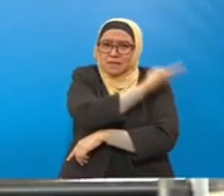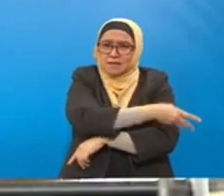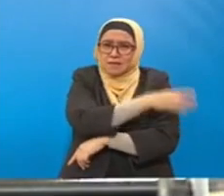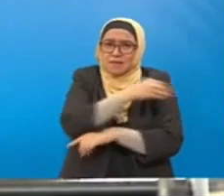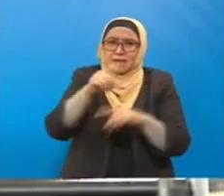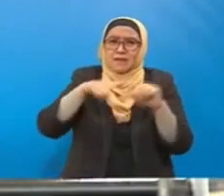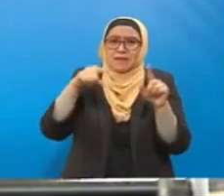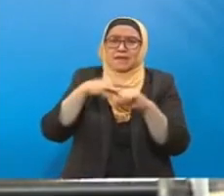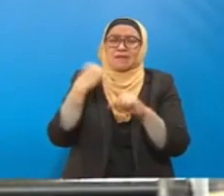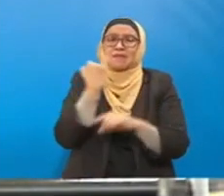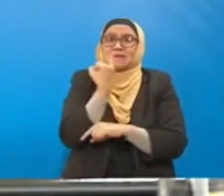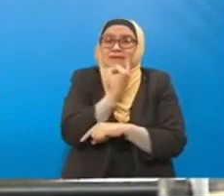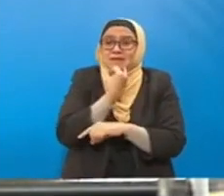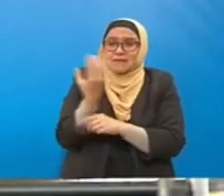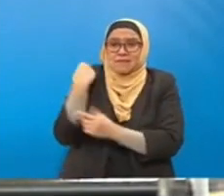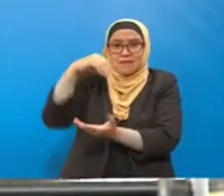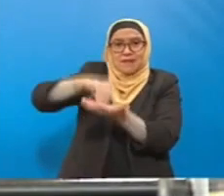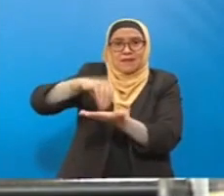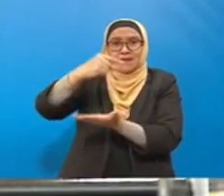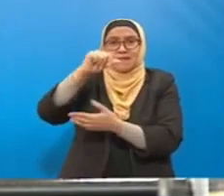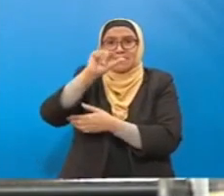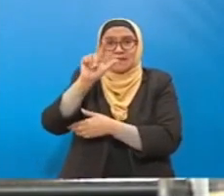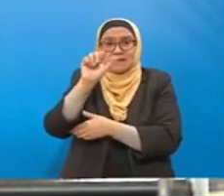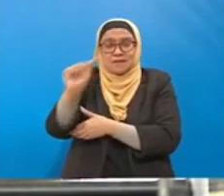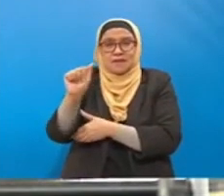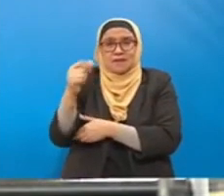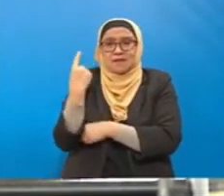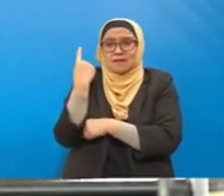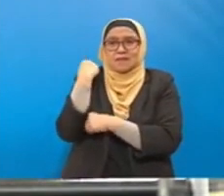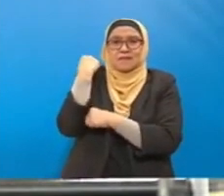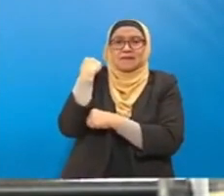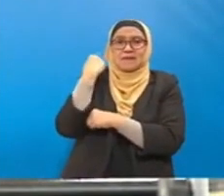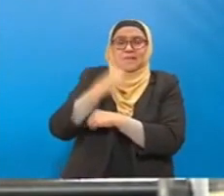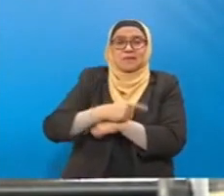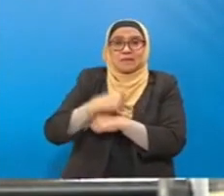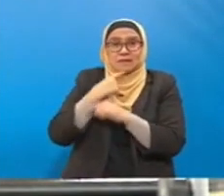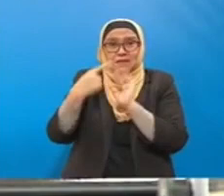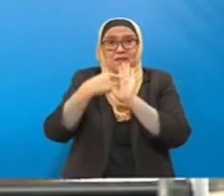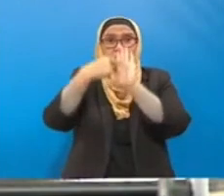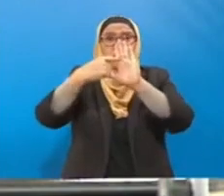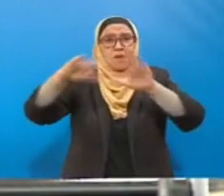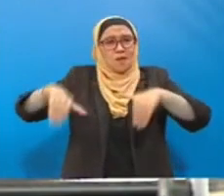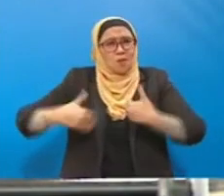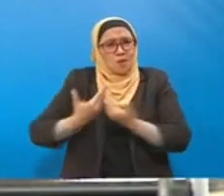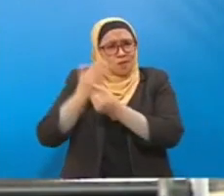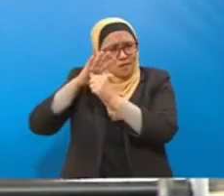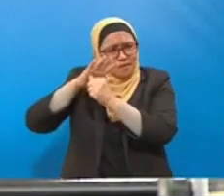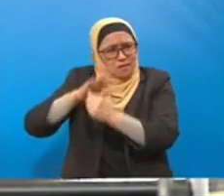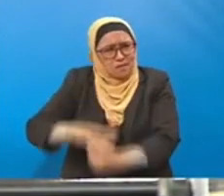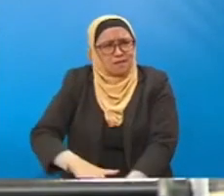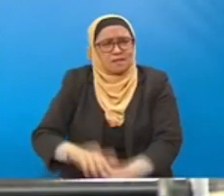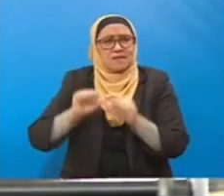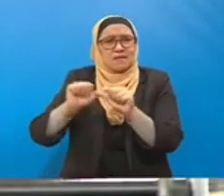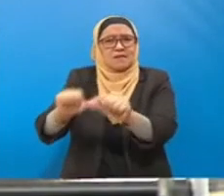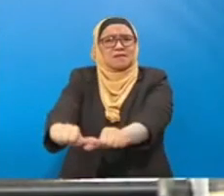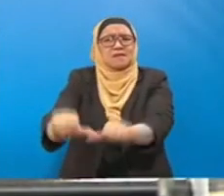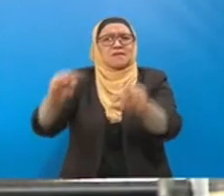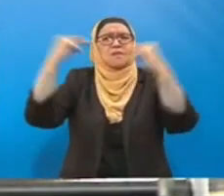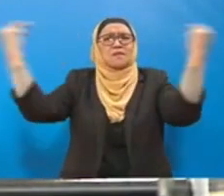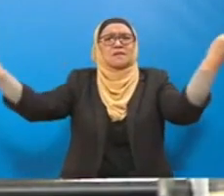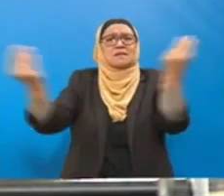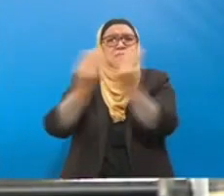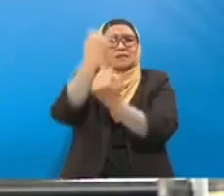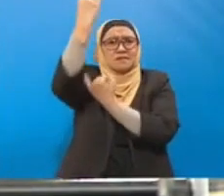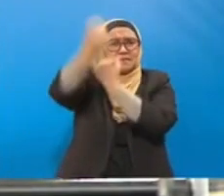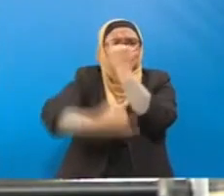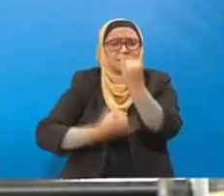lalu telah mempamerkan bagaimana tekanan berterusan masyarakat antarabangsa telah